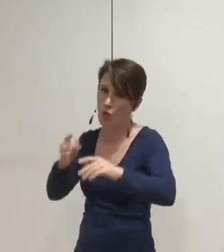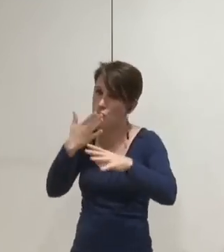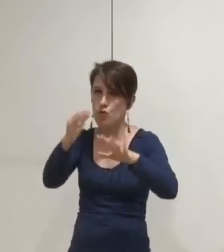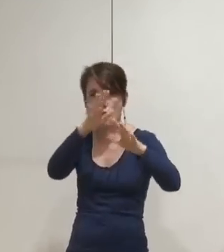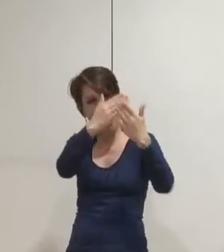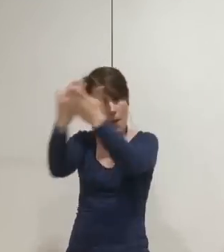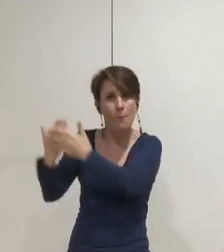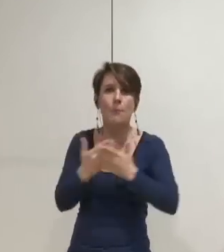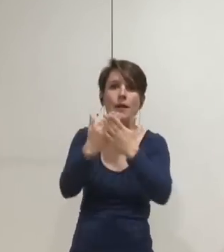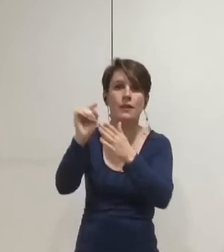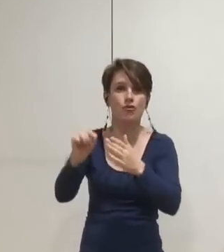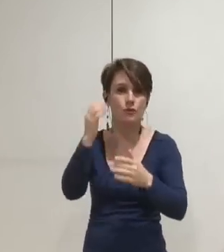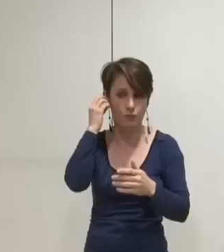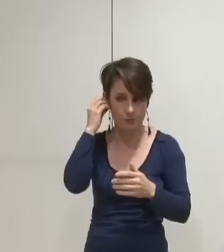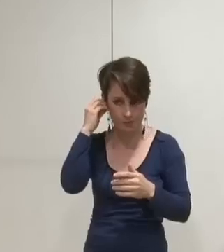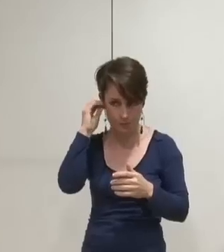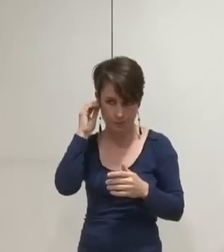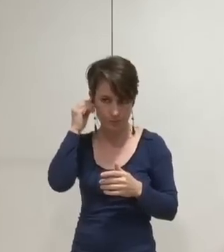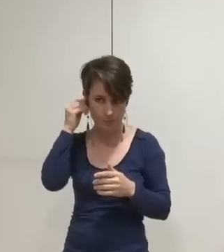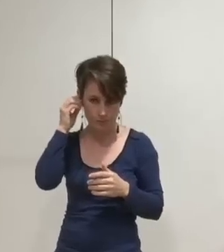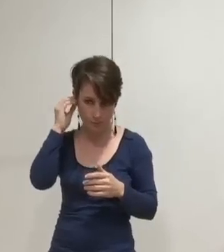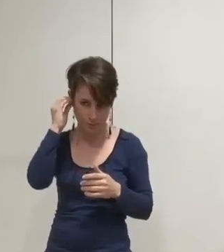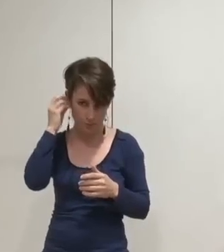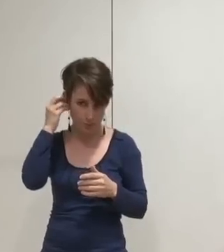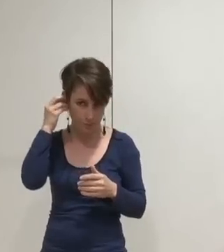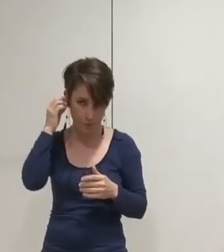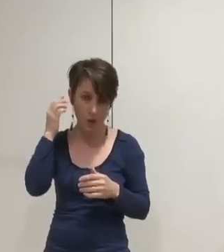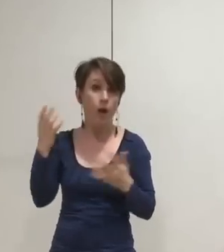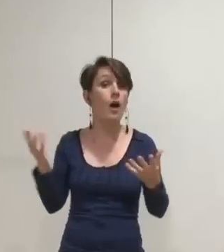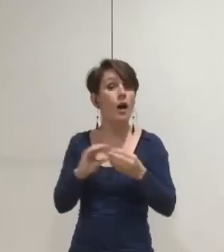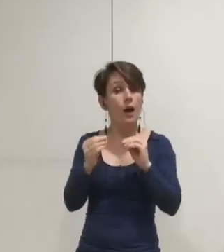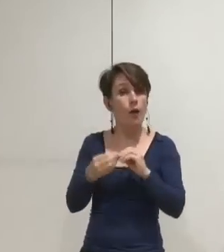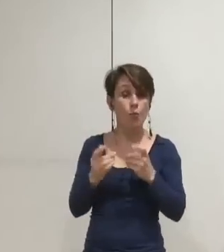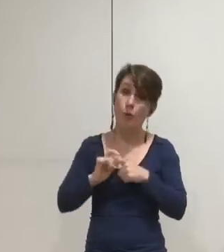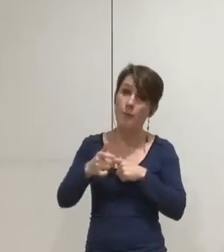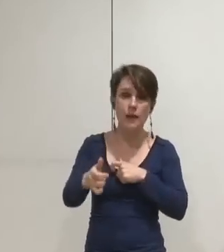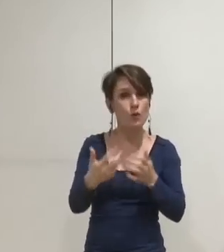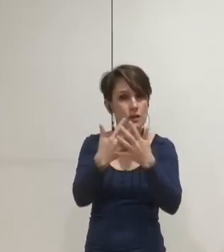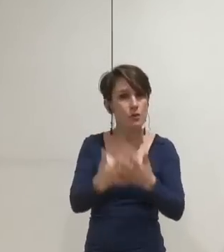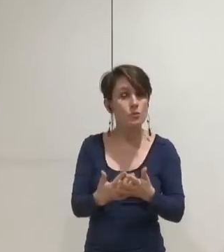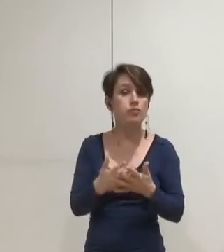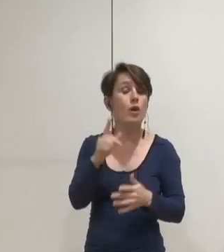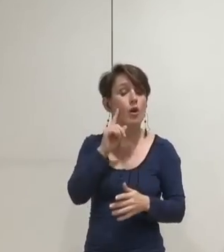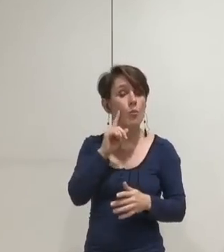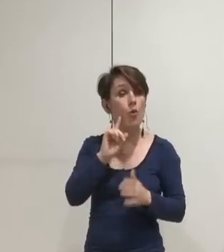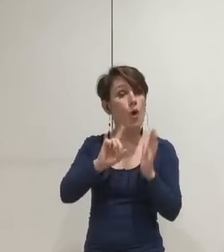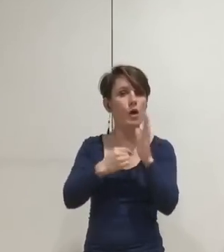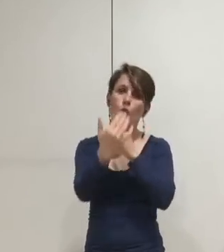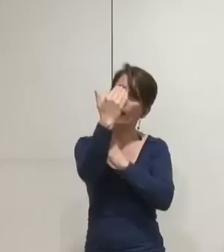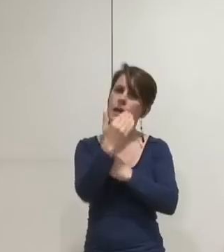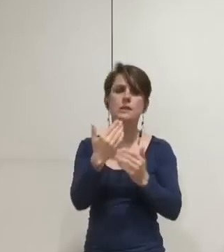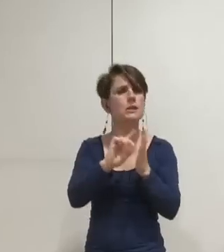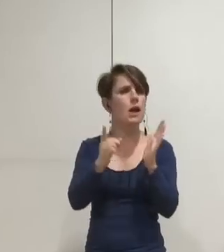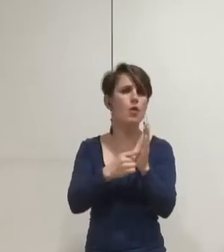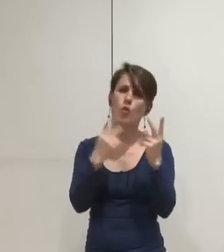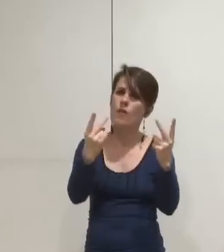conséquences multiples les premières pour les demandeurs d'asile parce que le droit d'asile est un droit sacré et le fait que